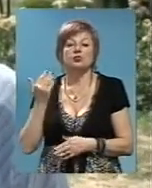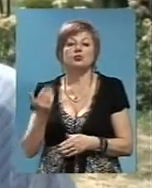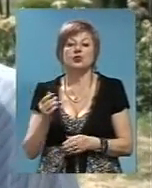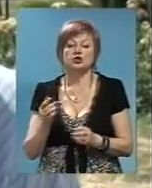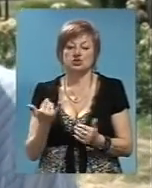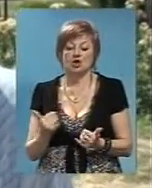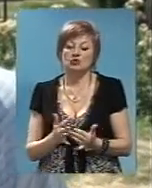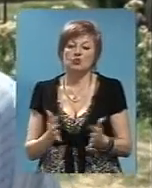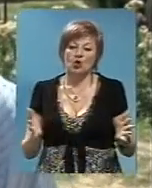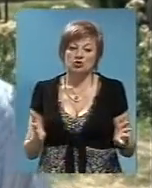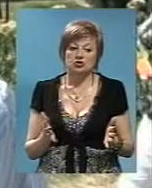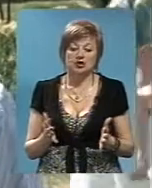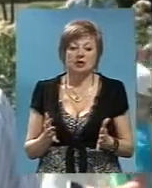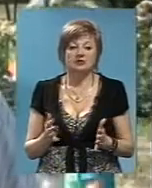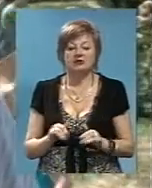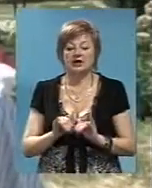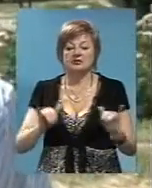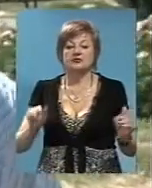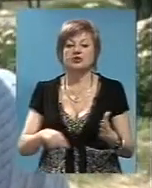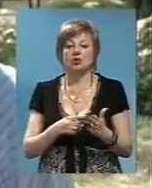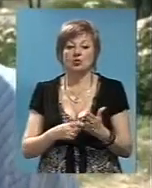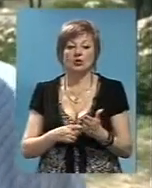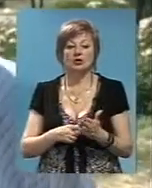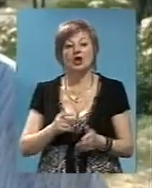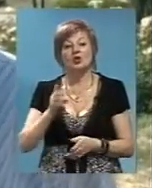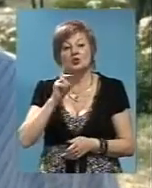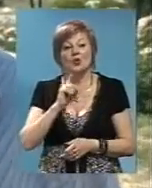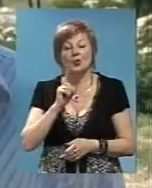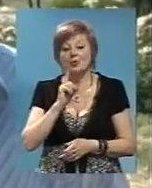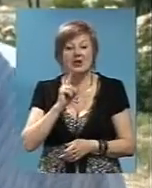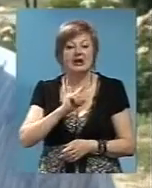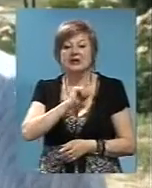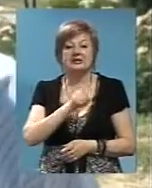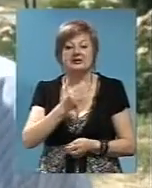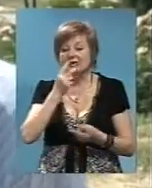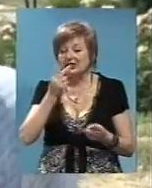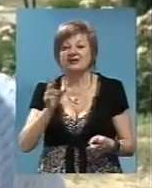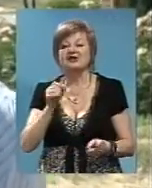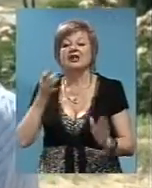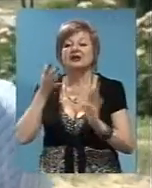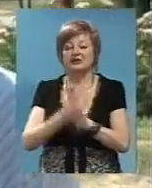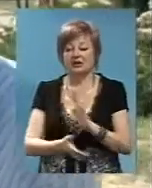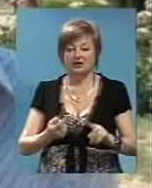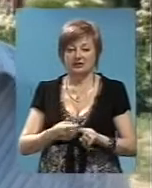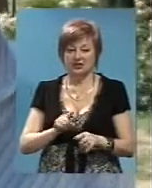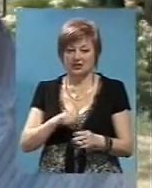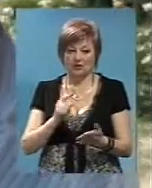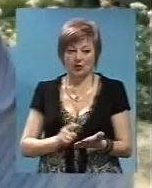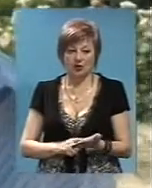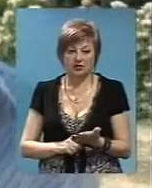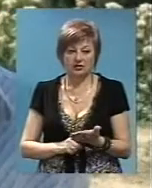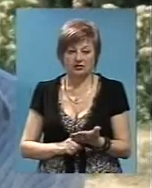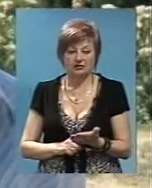на ту же инфраструктуру города. Вот. Но пока не видно, как бы, как они осваиваются в городе. Вот это,